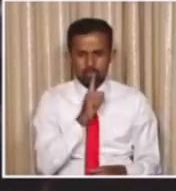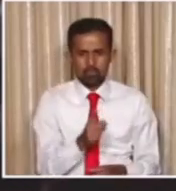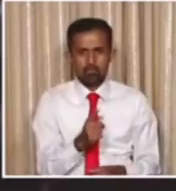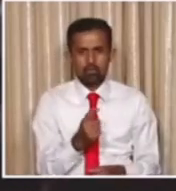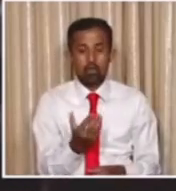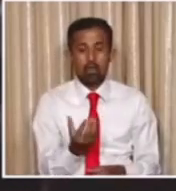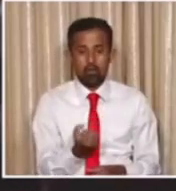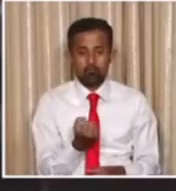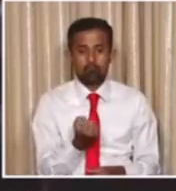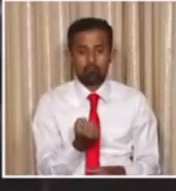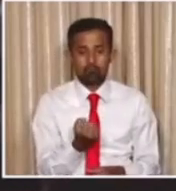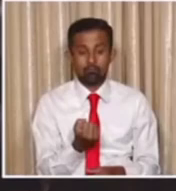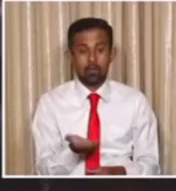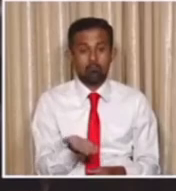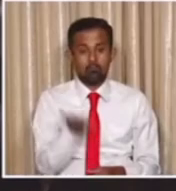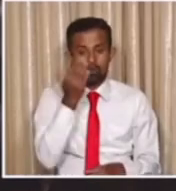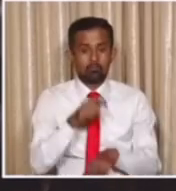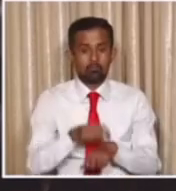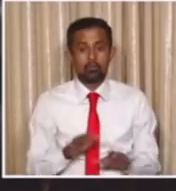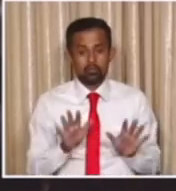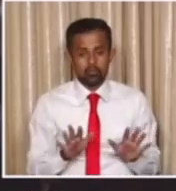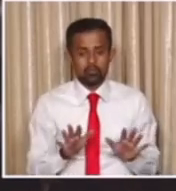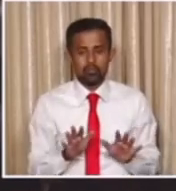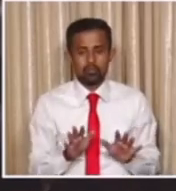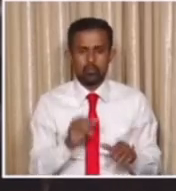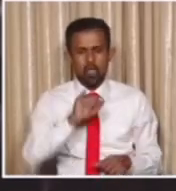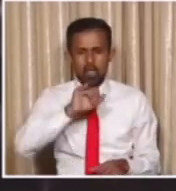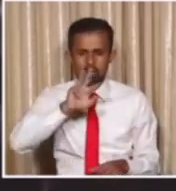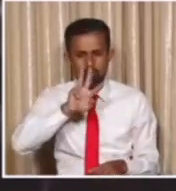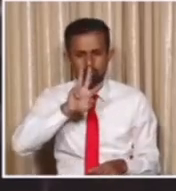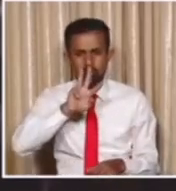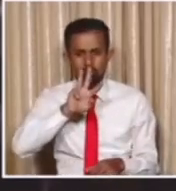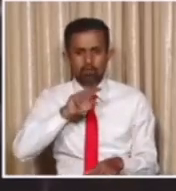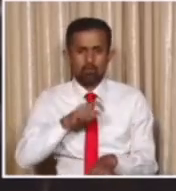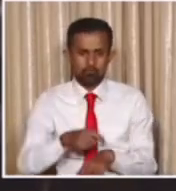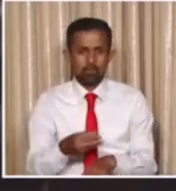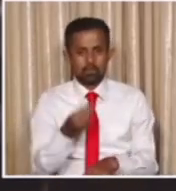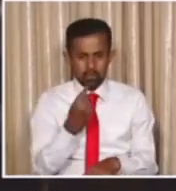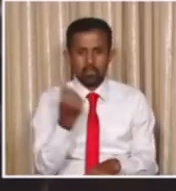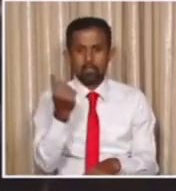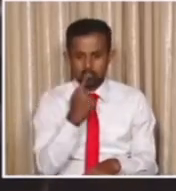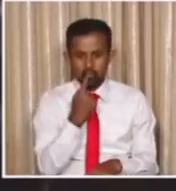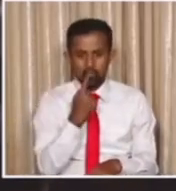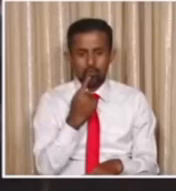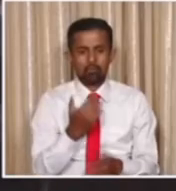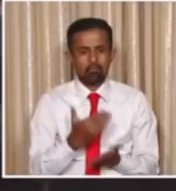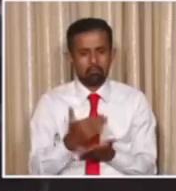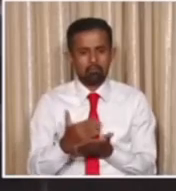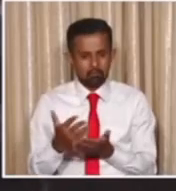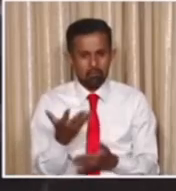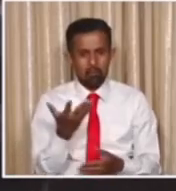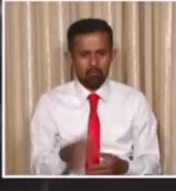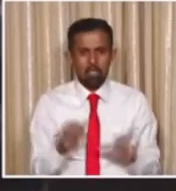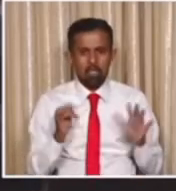අවස්ථාවක් තිබුණා ඊට වැඩි කාලයක් ඉන්න, අඩු තරමේ 63 දක්වාවත් අවස්ථාව දෙන්න කියලා කිව්වා. ඉතින් ඒකත් බාධාවක් වෙලා තියෙනවා.